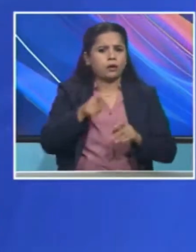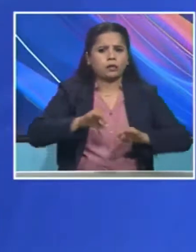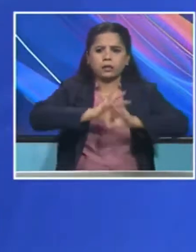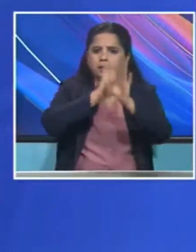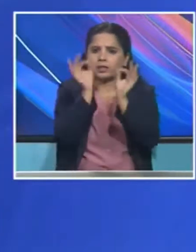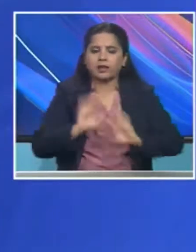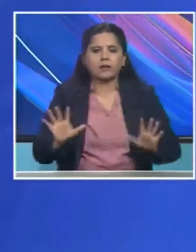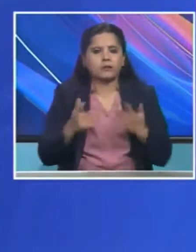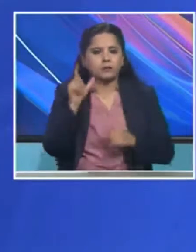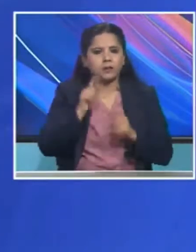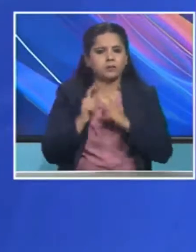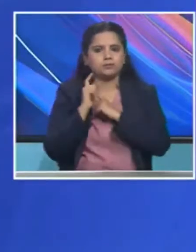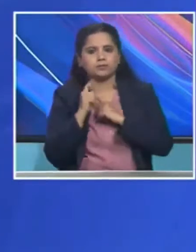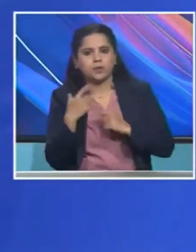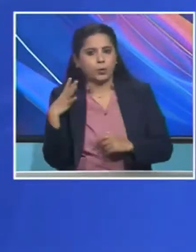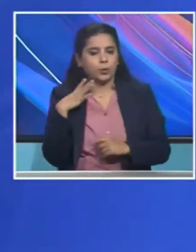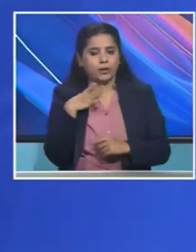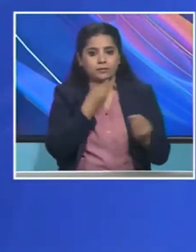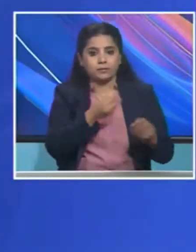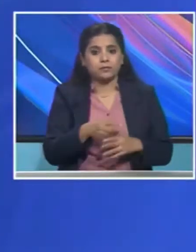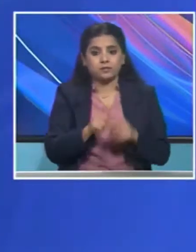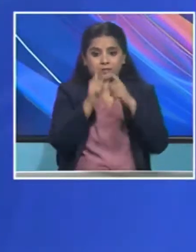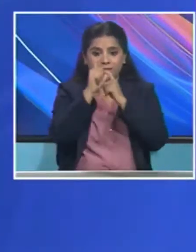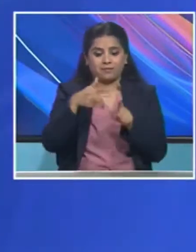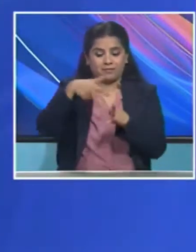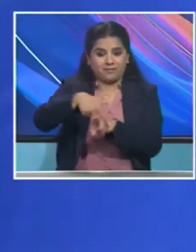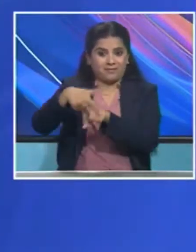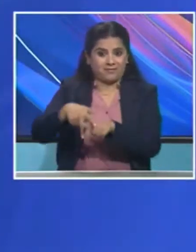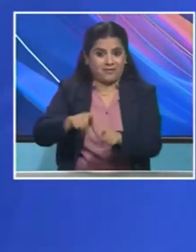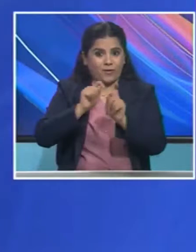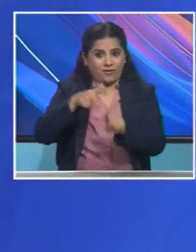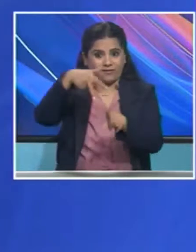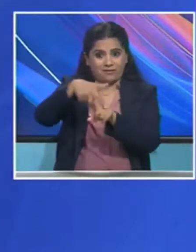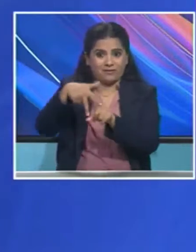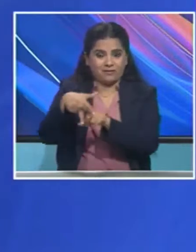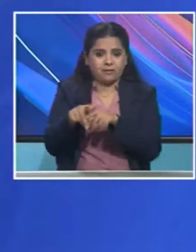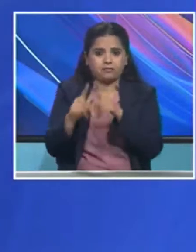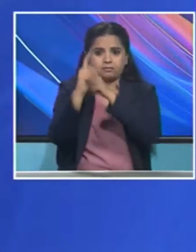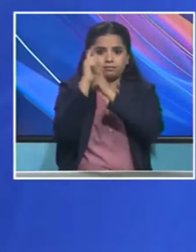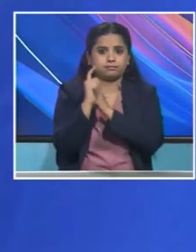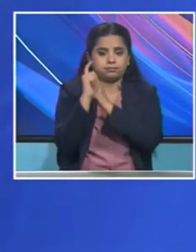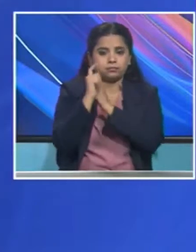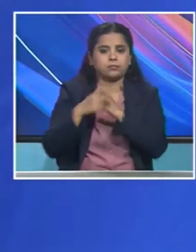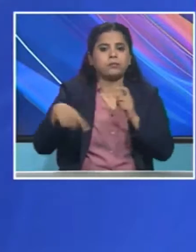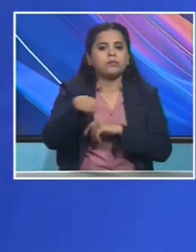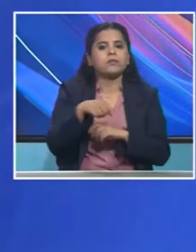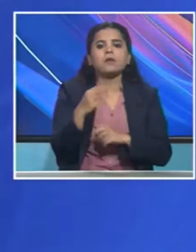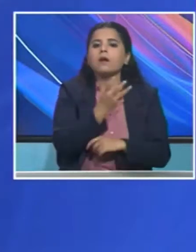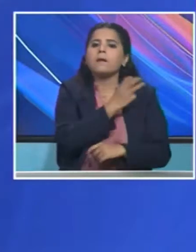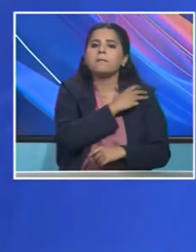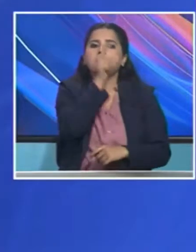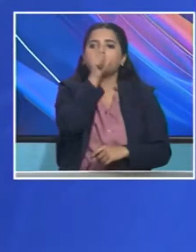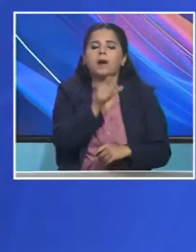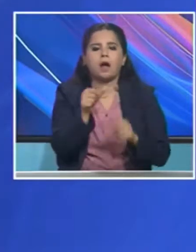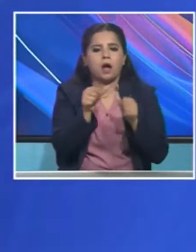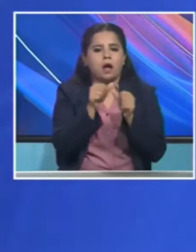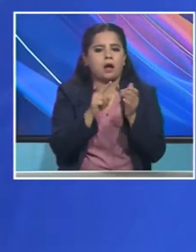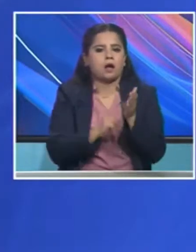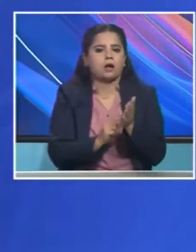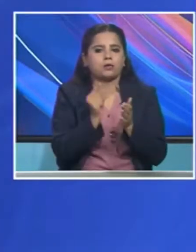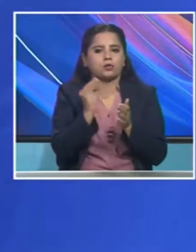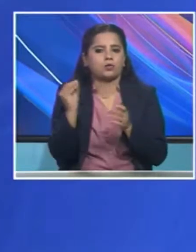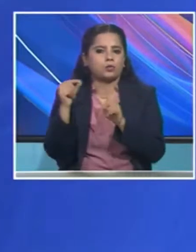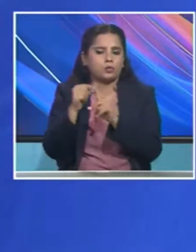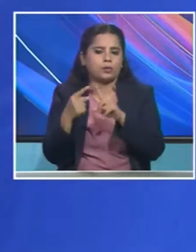पूरी। राष्ट्रपति अंगरक्षक जिनका नेतृत्व संभाला है कर्नल अनूप तिवारी ने।